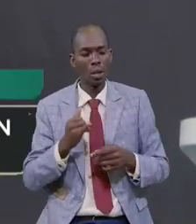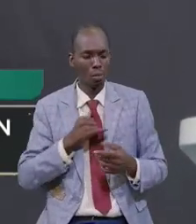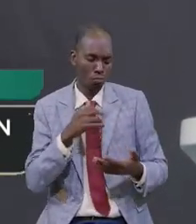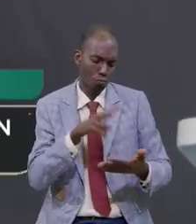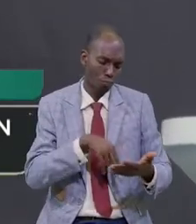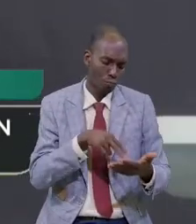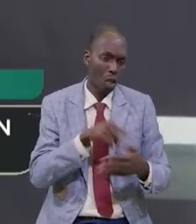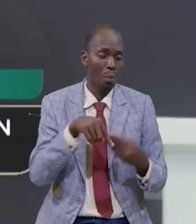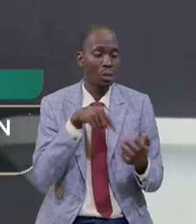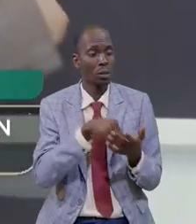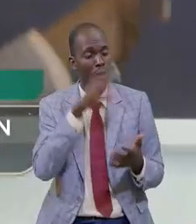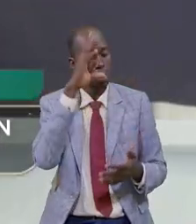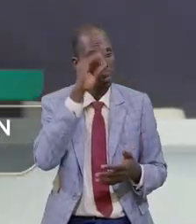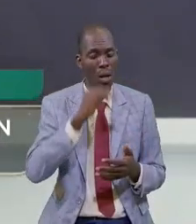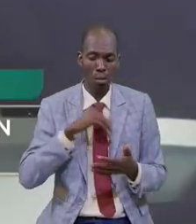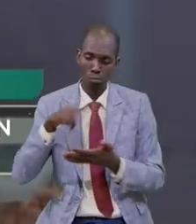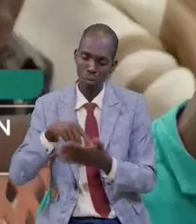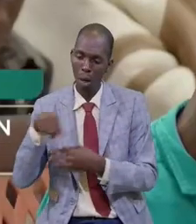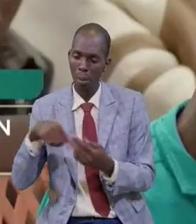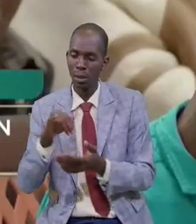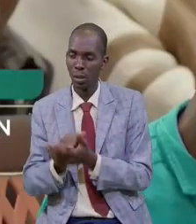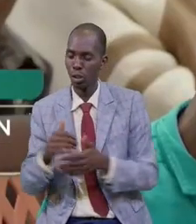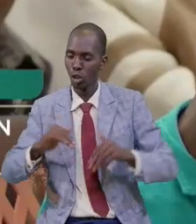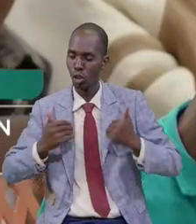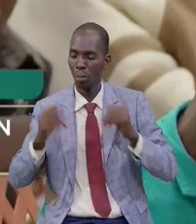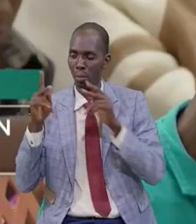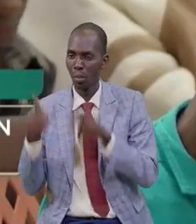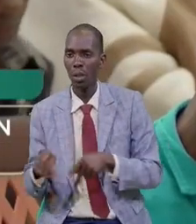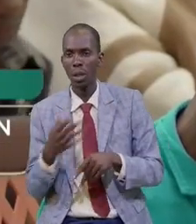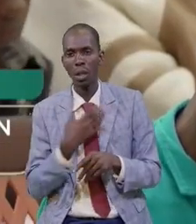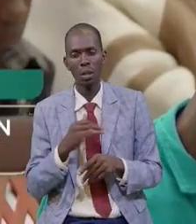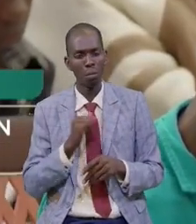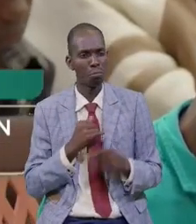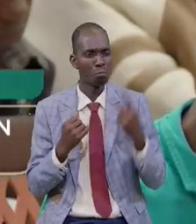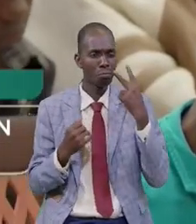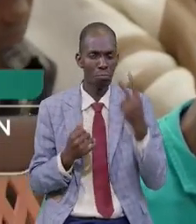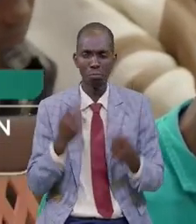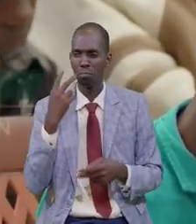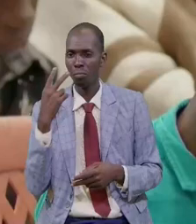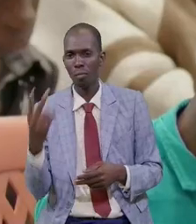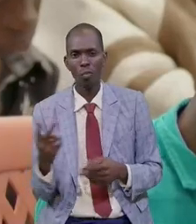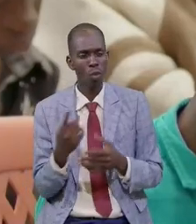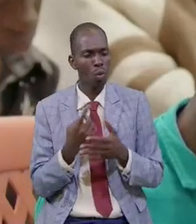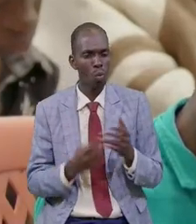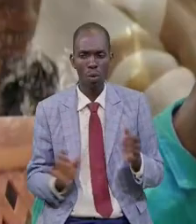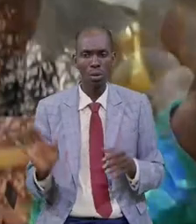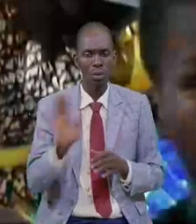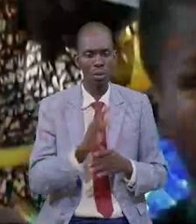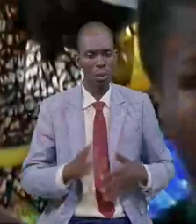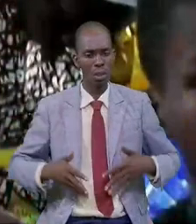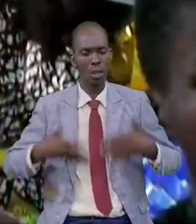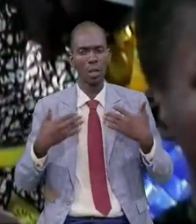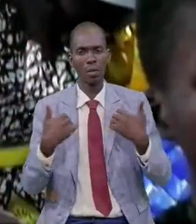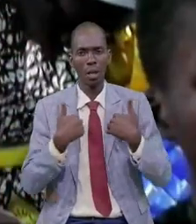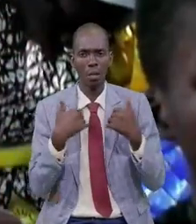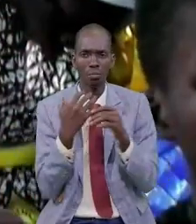tel homme je lis sur telle femme je lis concernant tel jeune et je vois ce que leur vie